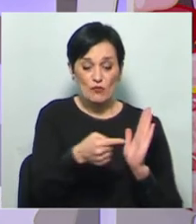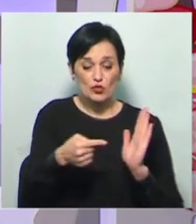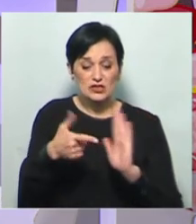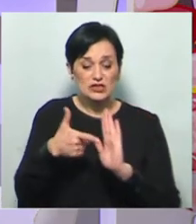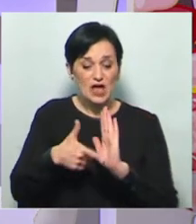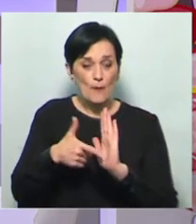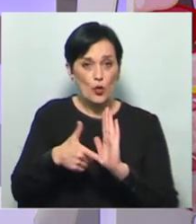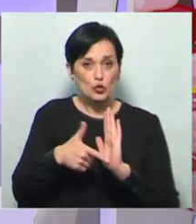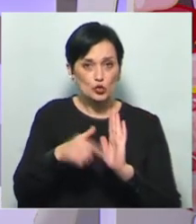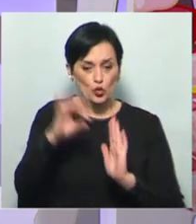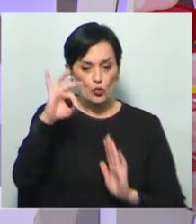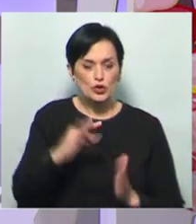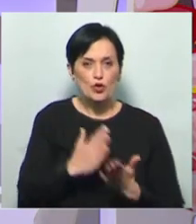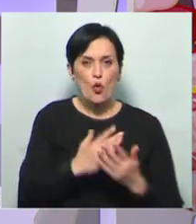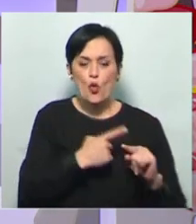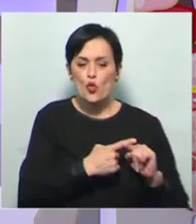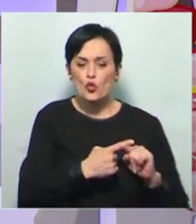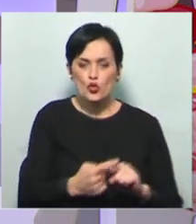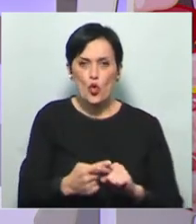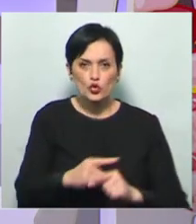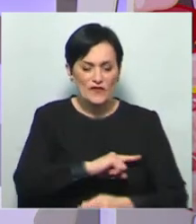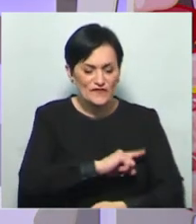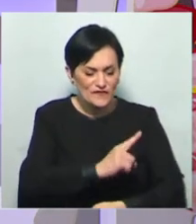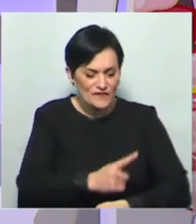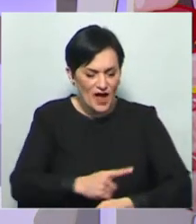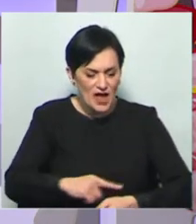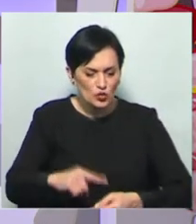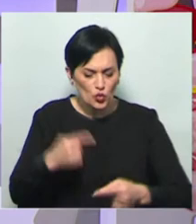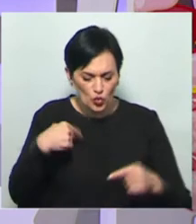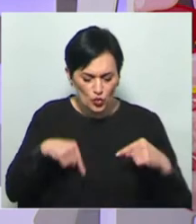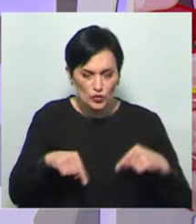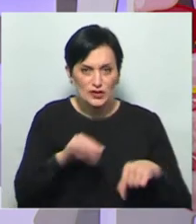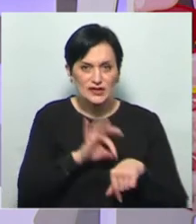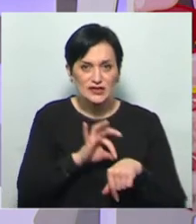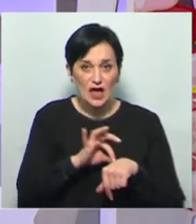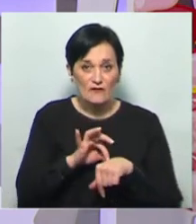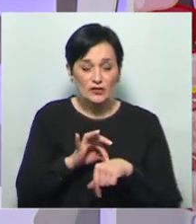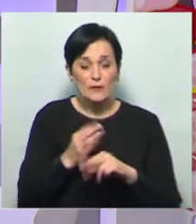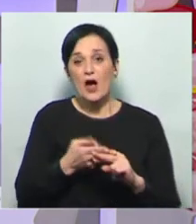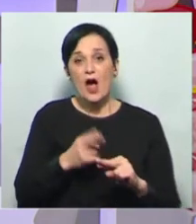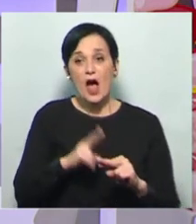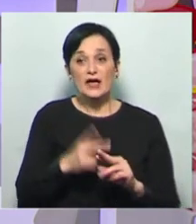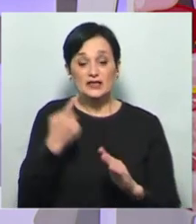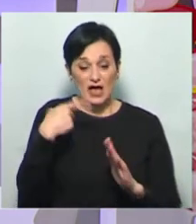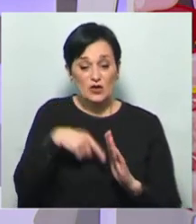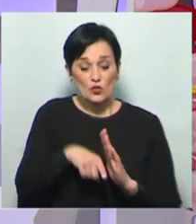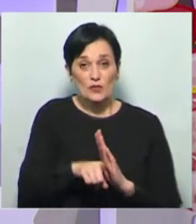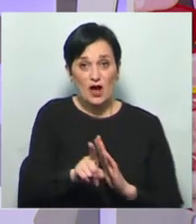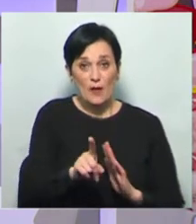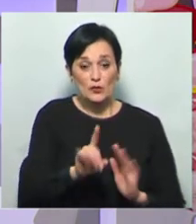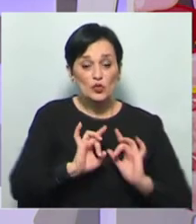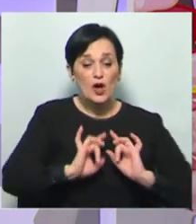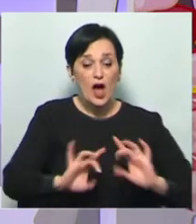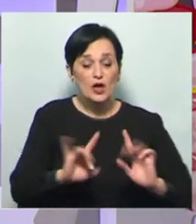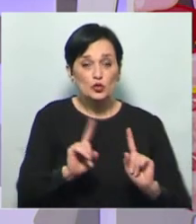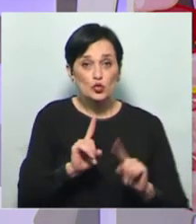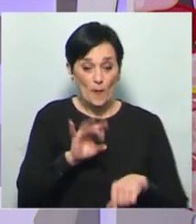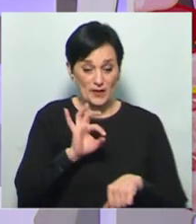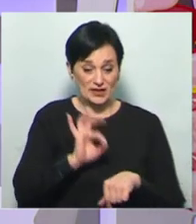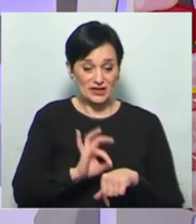60-70%-მდე აქვს ქრონიკული ვენური დაავადების ასეთვის ფორმა. აქედან გამომდინარე, ალბათ ამითაც აიხსნება, რომ ეს